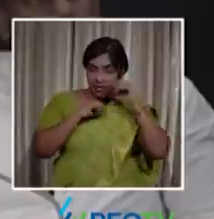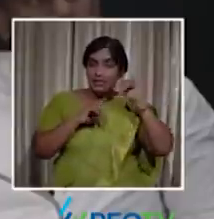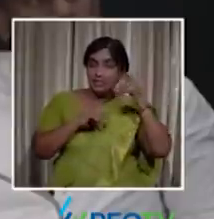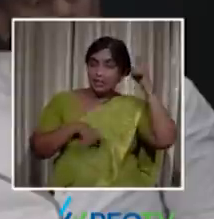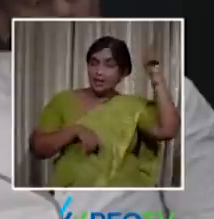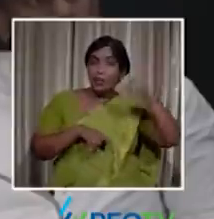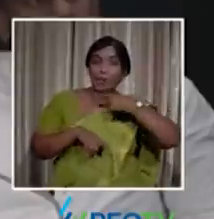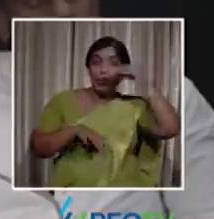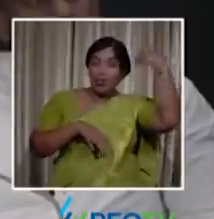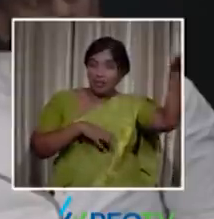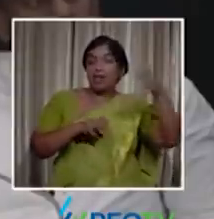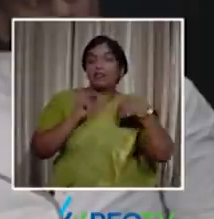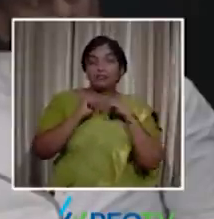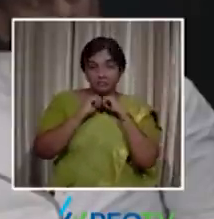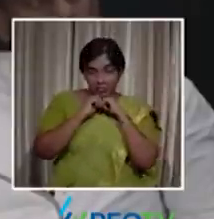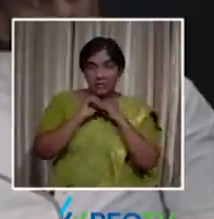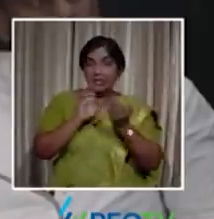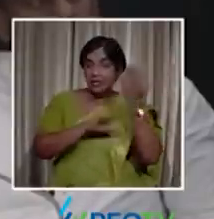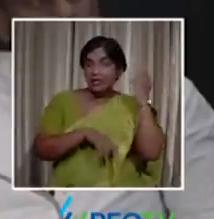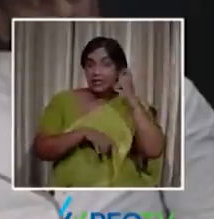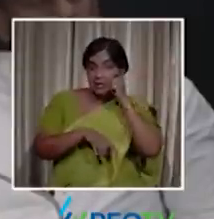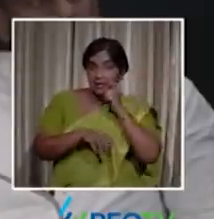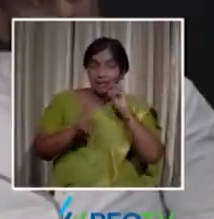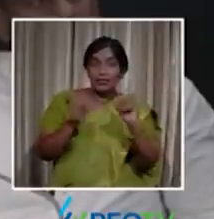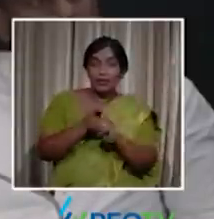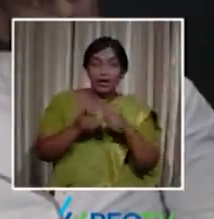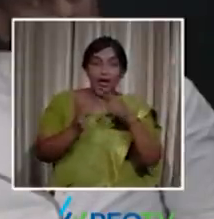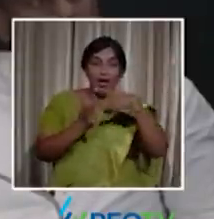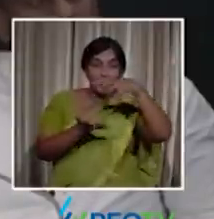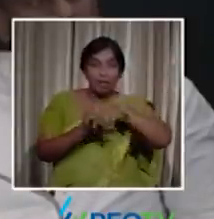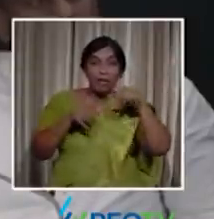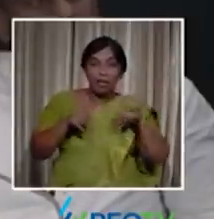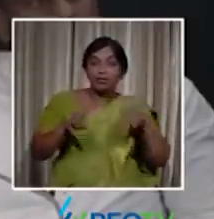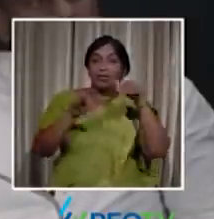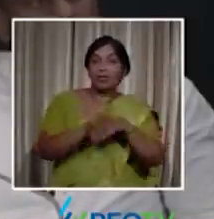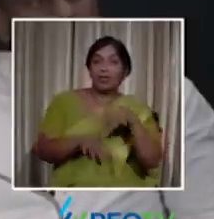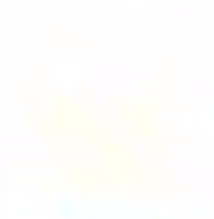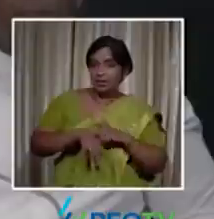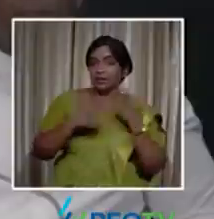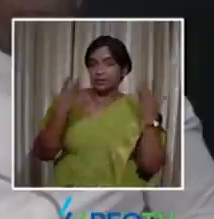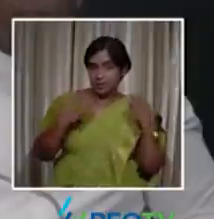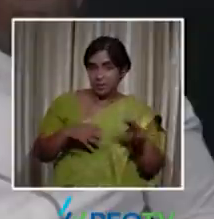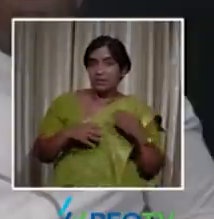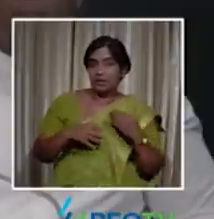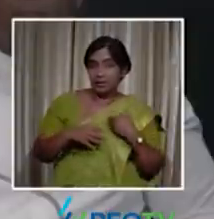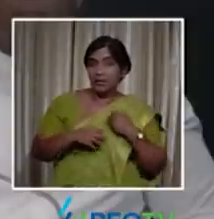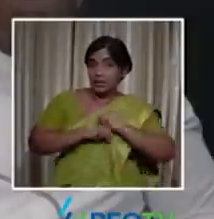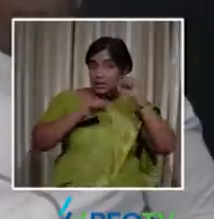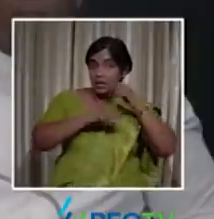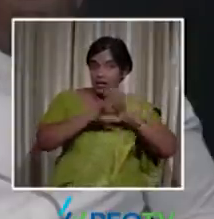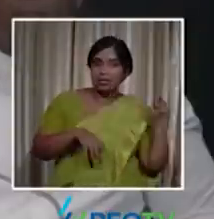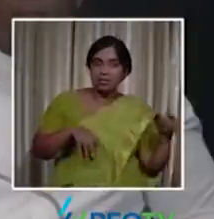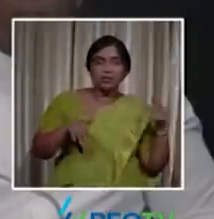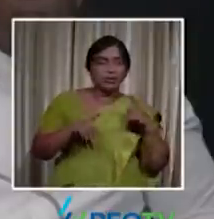තාම මූද හැංගිලා ඉන්නවා. ඉස්සර ත්‍රස්තවාදී නවත්තලා තිබුණ දූපත් වල ගිහිල්ලා දැන් ඉන්නවා තමුන්නාසලාගේ නායකයෝ හැංගිලා. මම අරගලේ ඉන්න දරුවන්ට